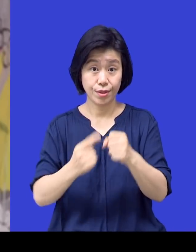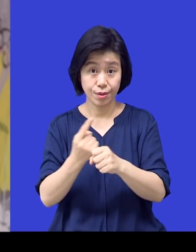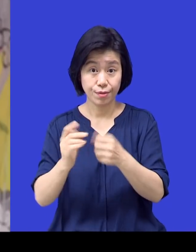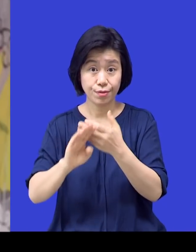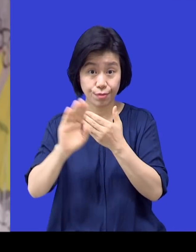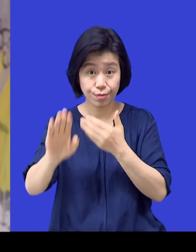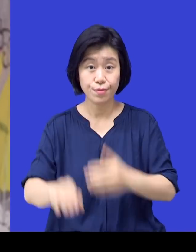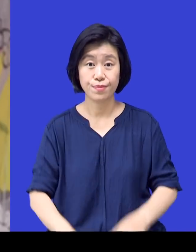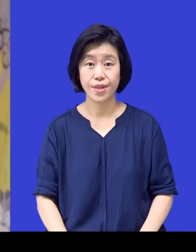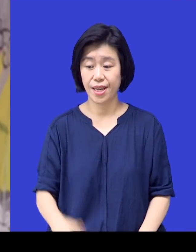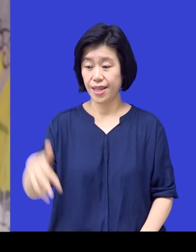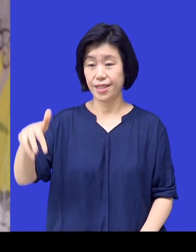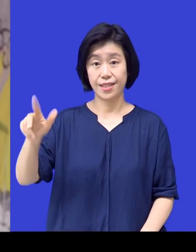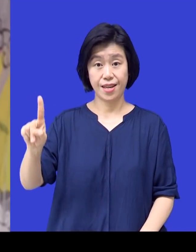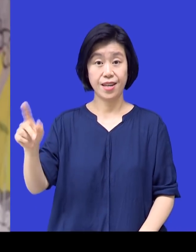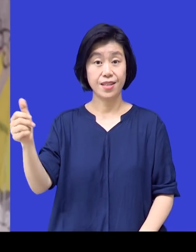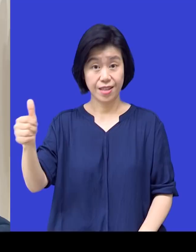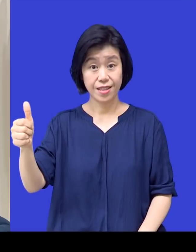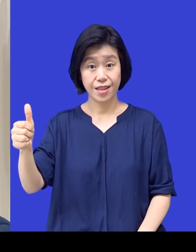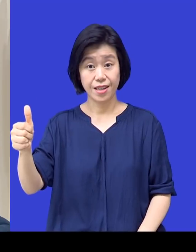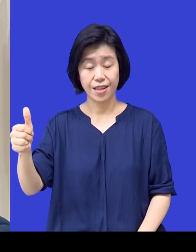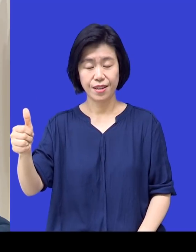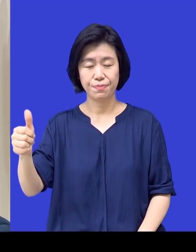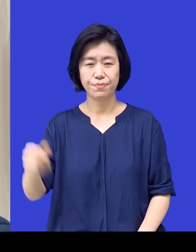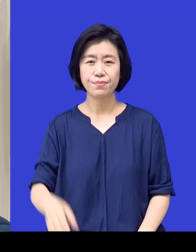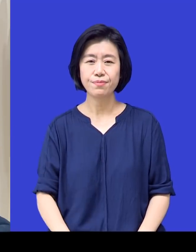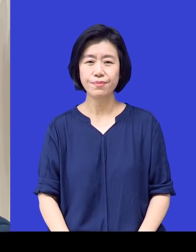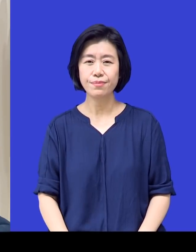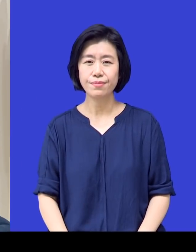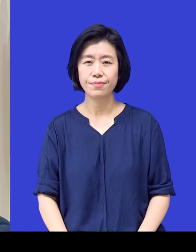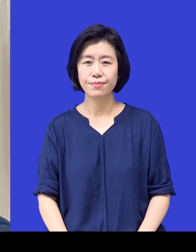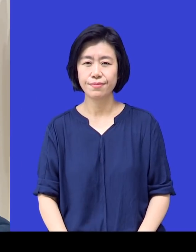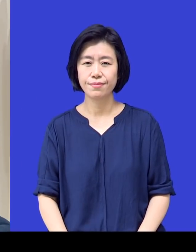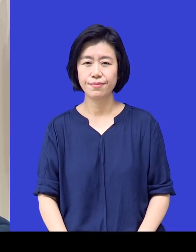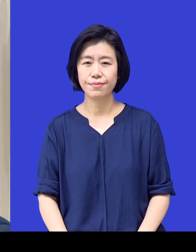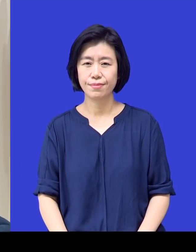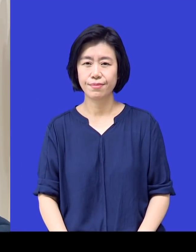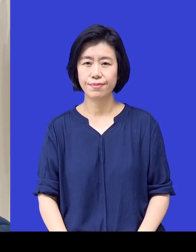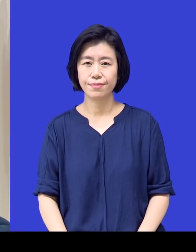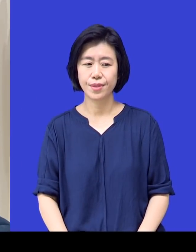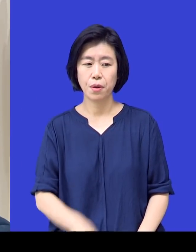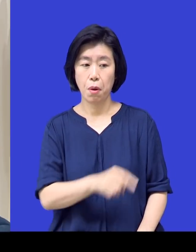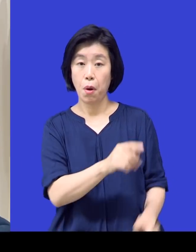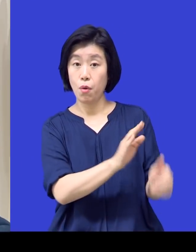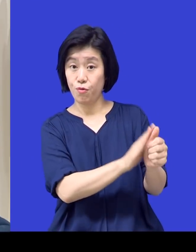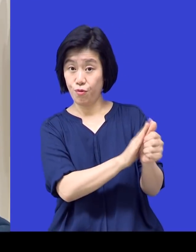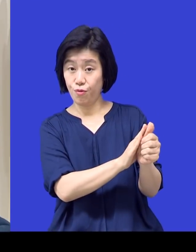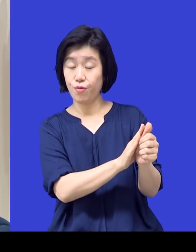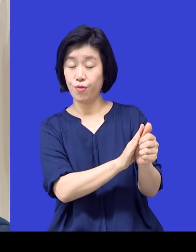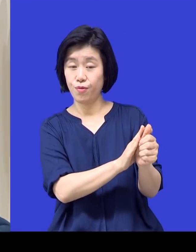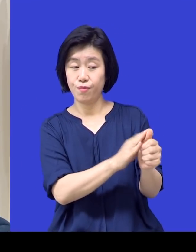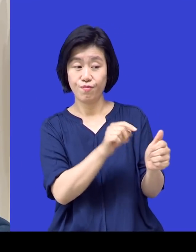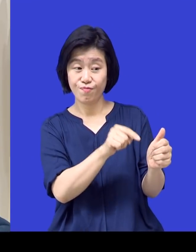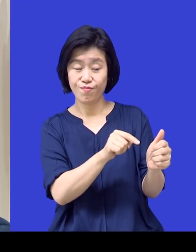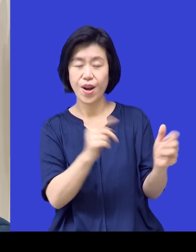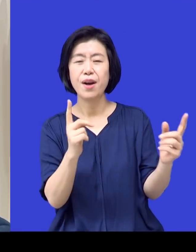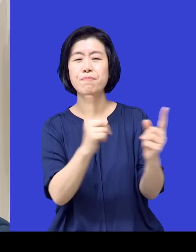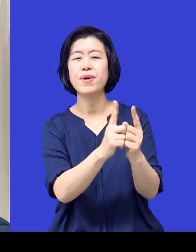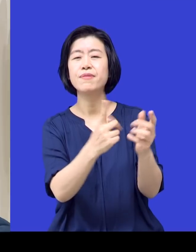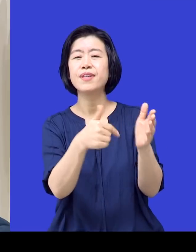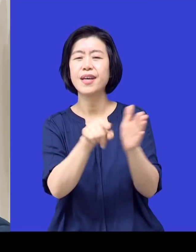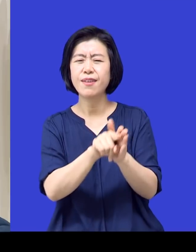차인표가 저희 영상팀과 에티오피아를 자기 대학생 그 후원하는 아이를 만나러